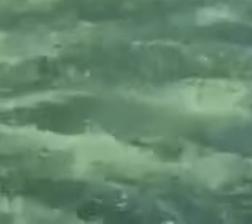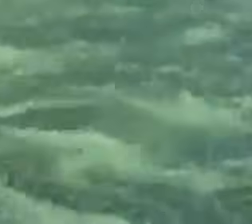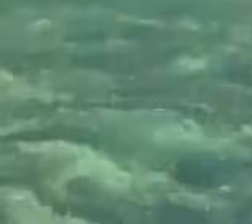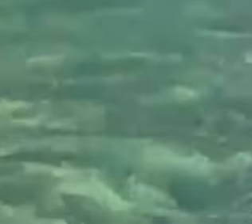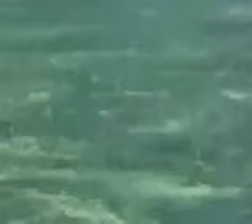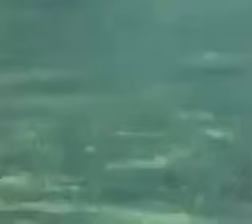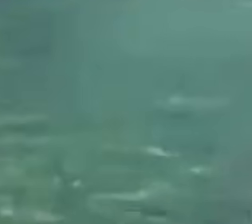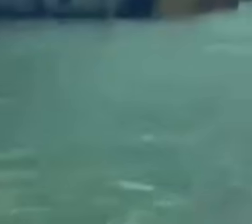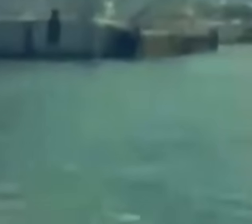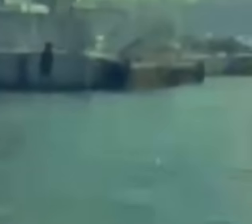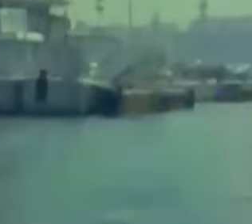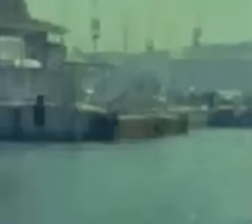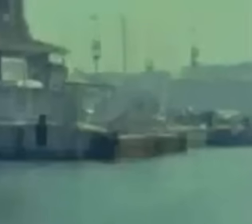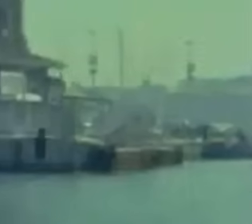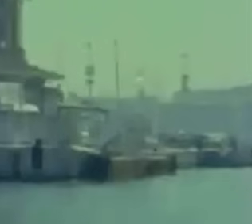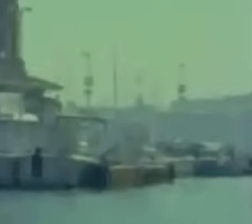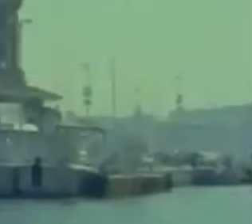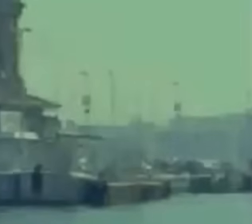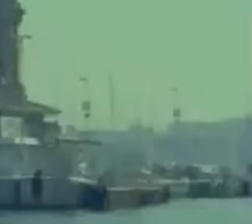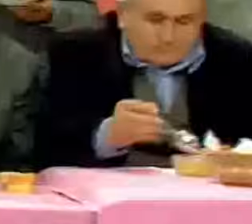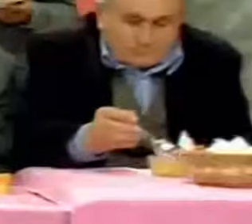tane. Görüntüde Haydarpaşa Garı.